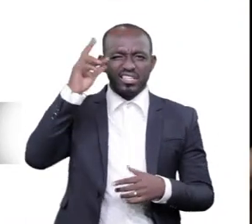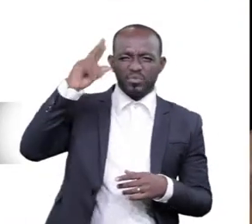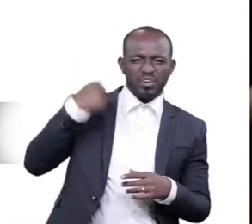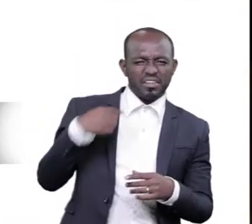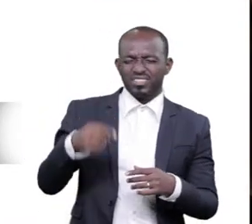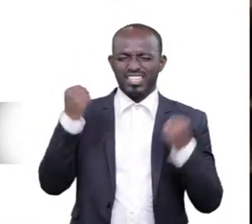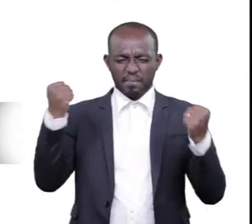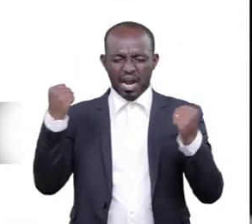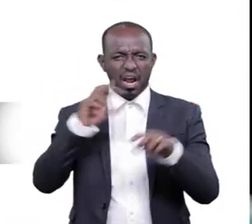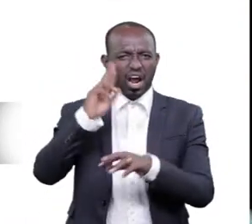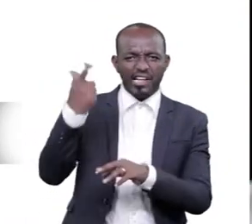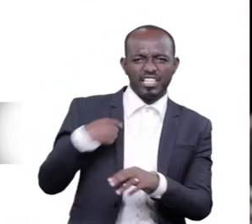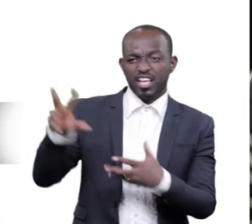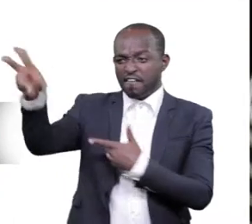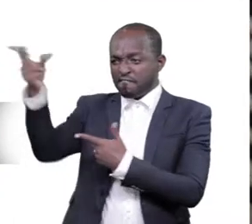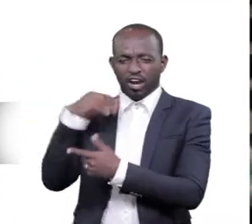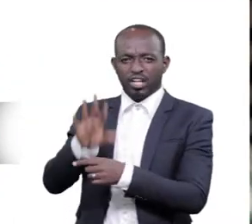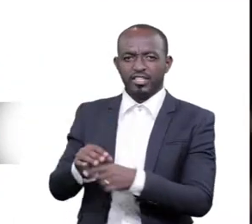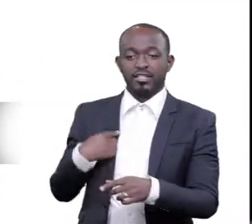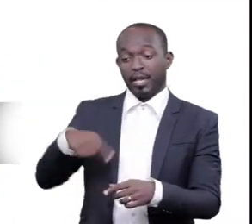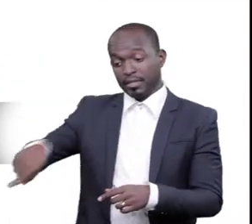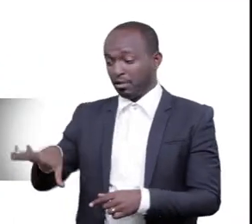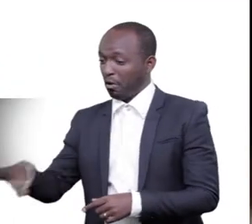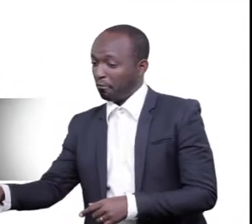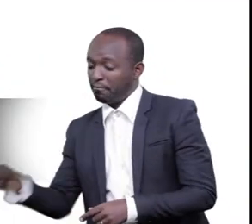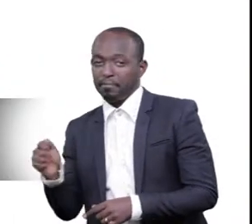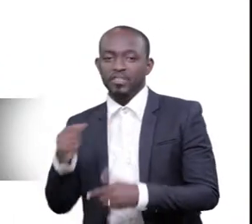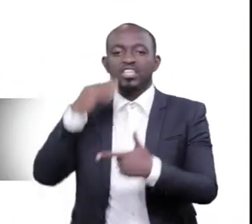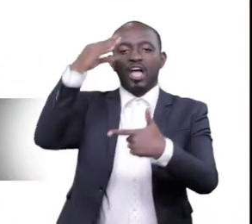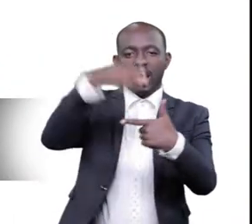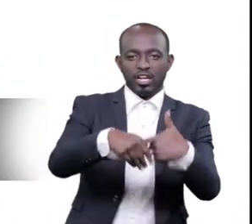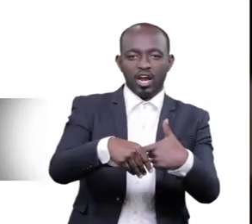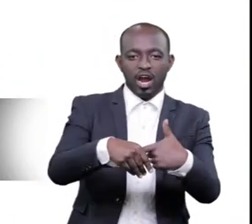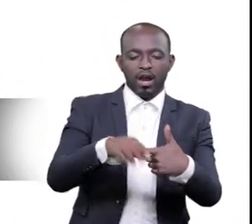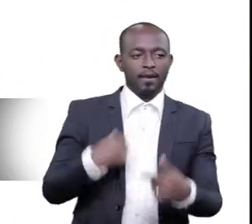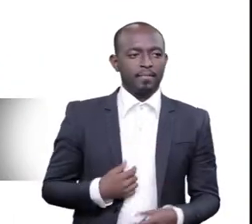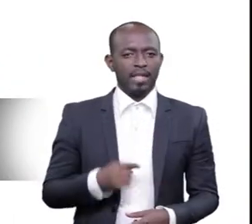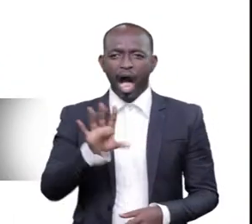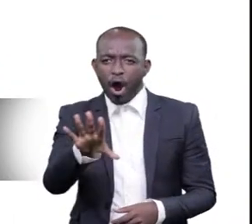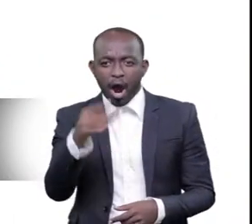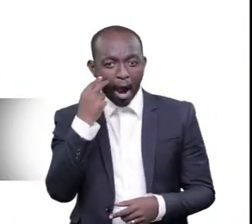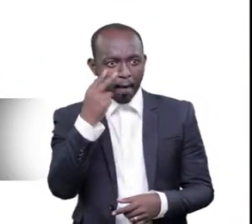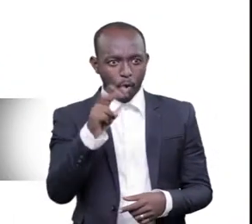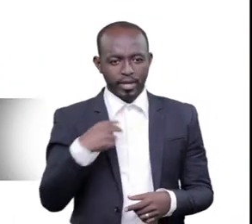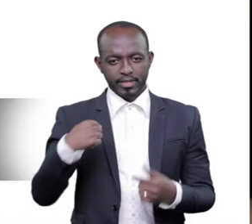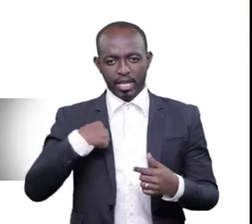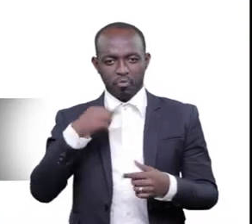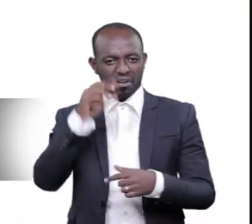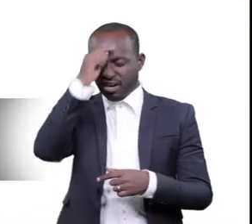izindi mbaraga ntazi iyo zivuye mpita nzana imyenda ndongera ndanika abonye noneho ntabyumvishije